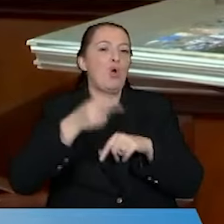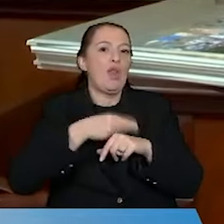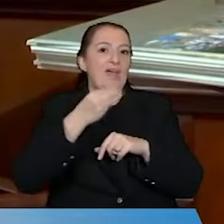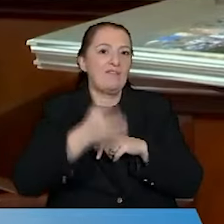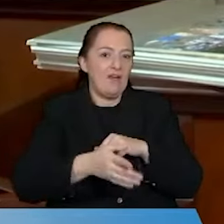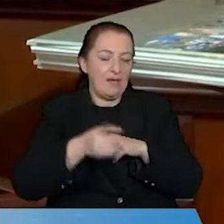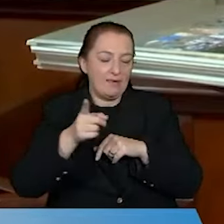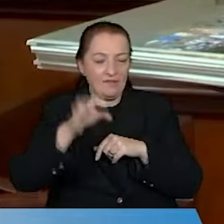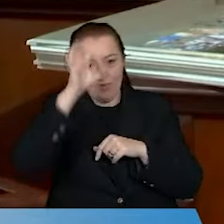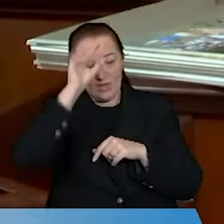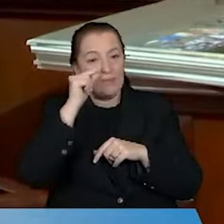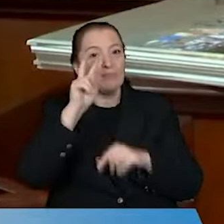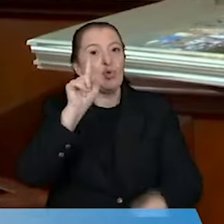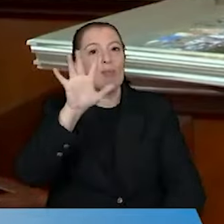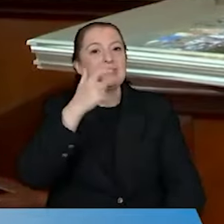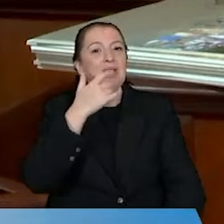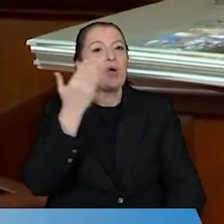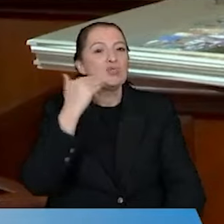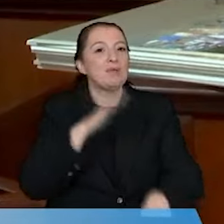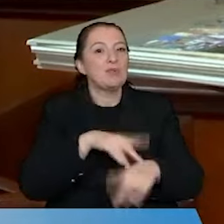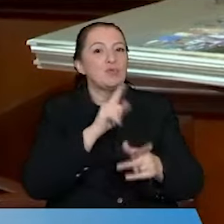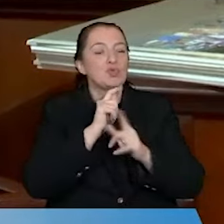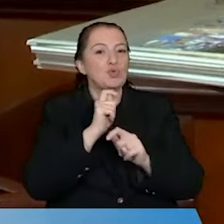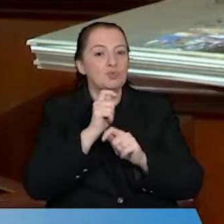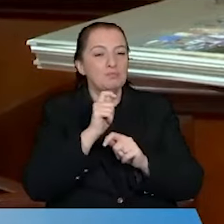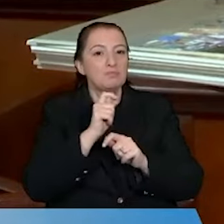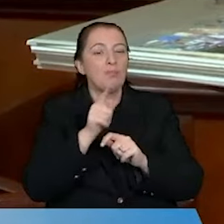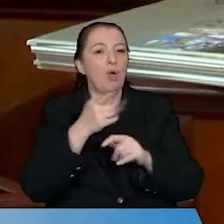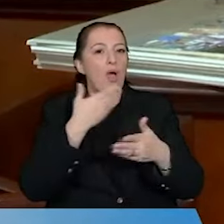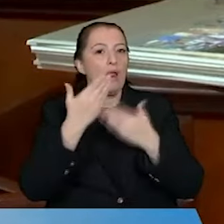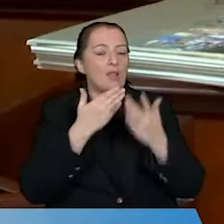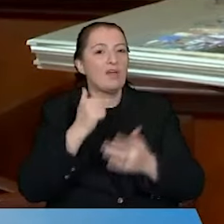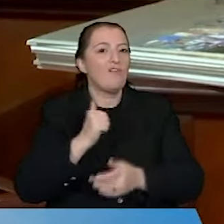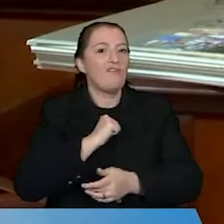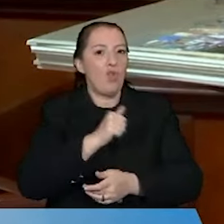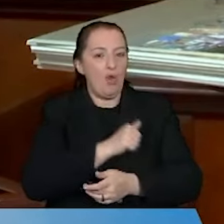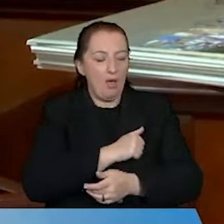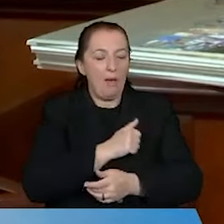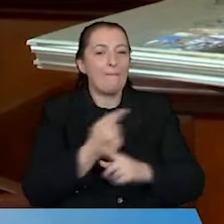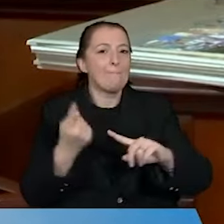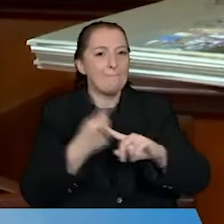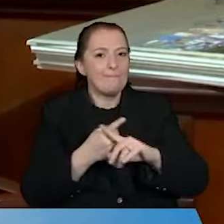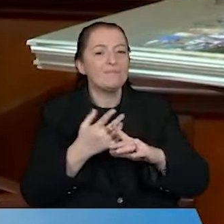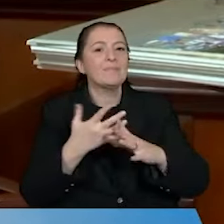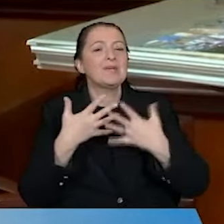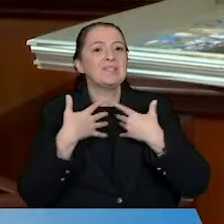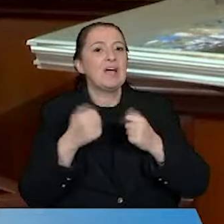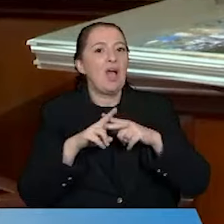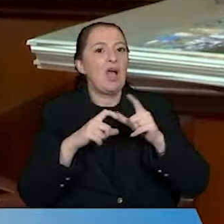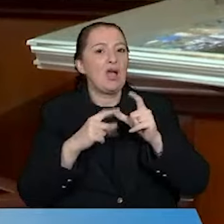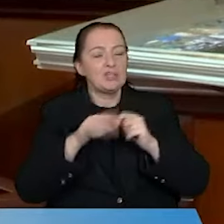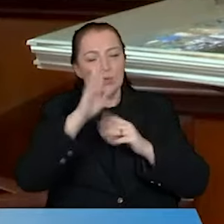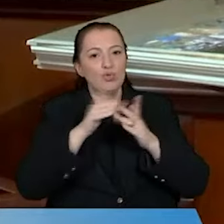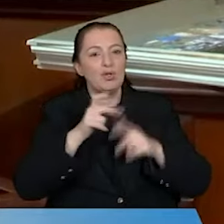Bey. 2015'ten önce yapılan sözleşmelerle işte bahsettiğiniz Flora Plajı da dahil Sağlık Aşağı'da yine İstanbul